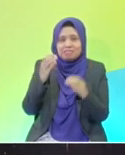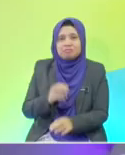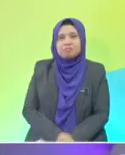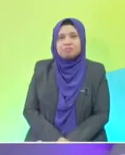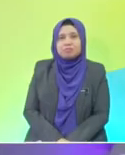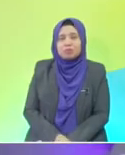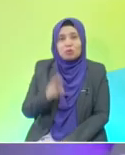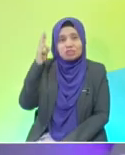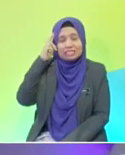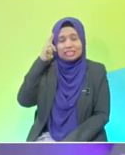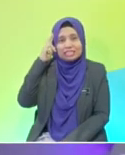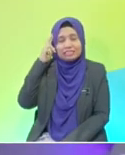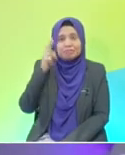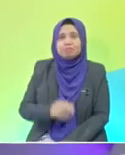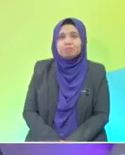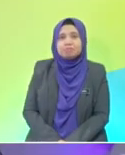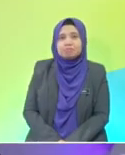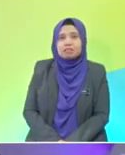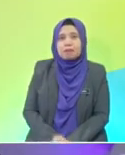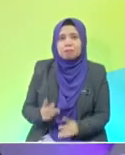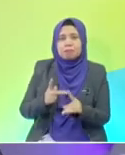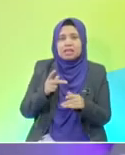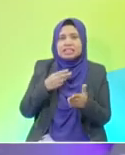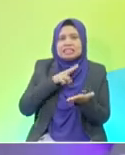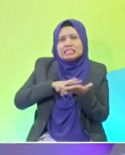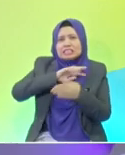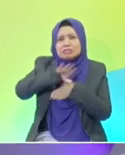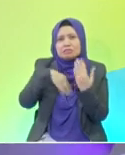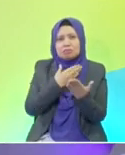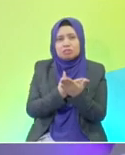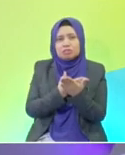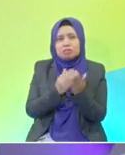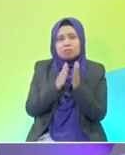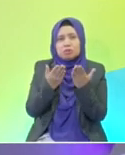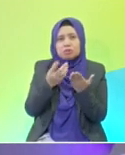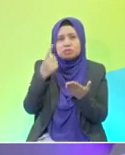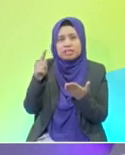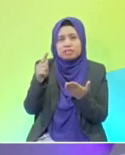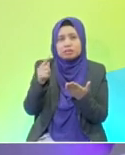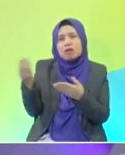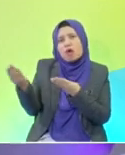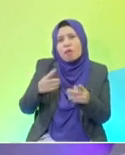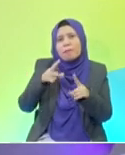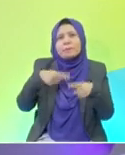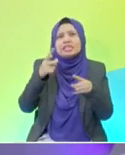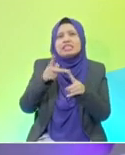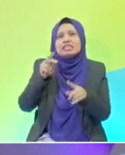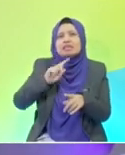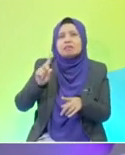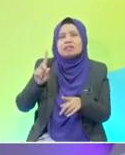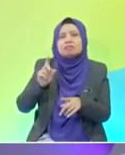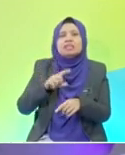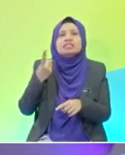tips yang diberikan kepada kita Apache sungguh-sungguh tahu buku teks nih bawa ke mana-mana supaya kita mudah untuk menjawab operasi